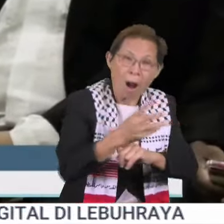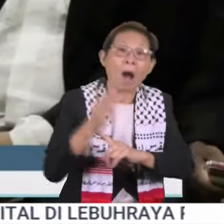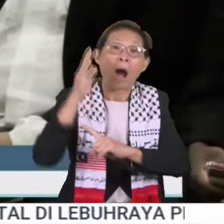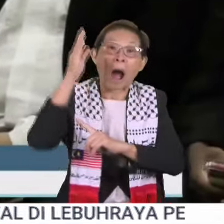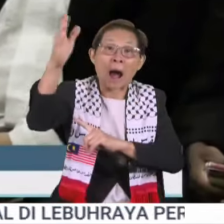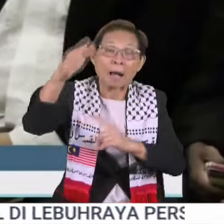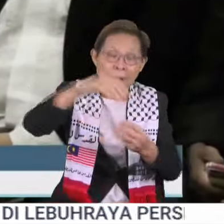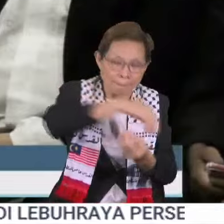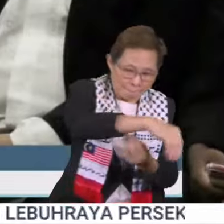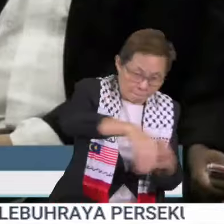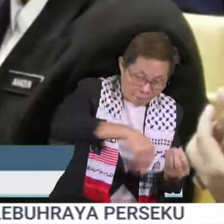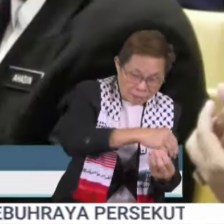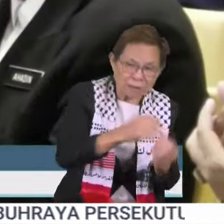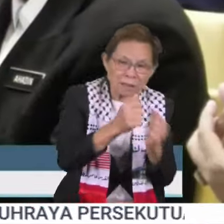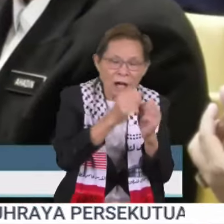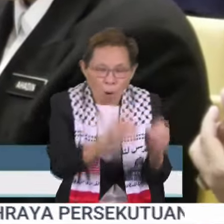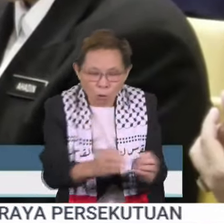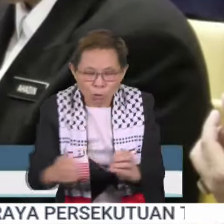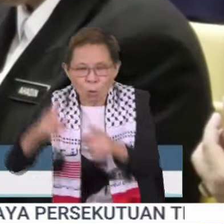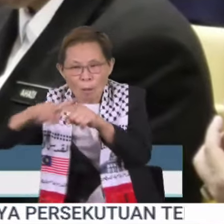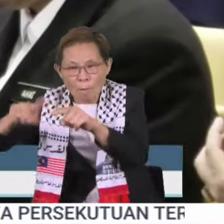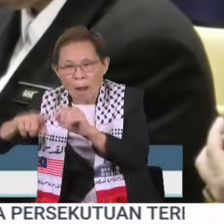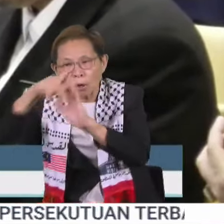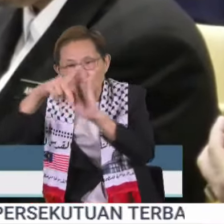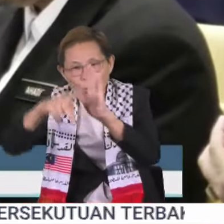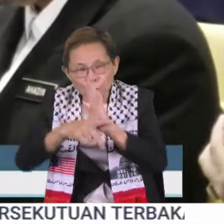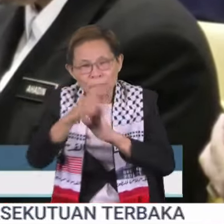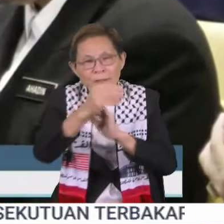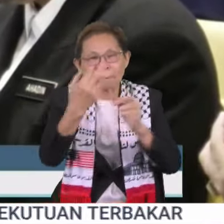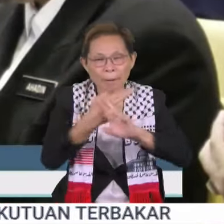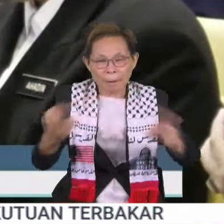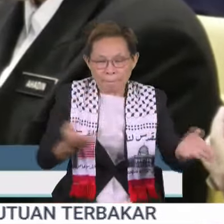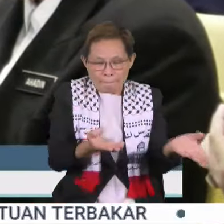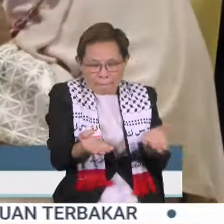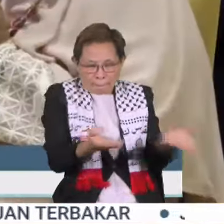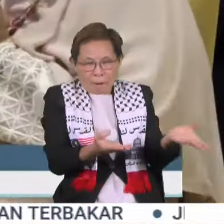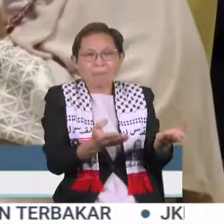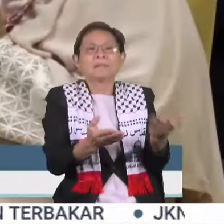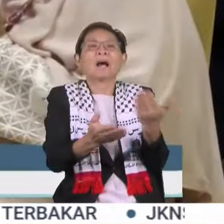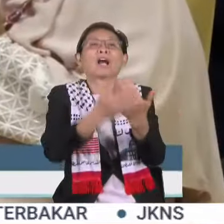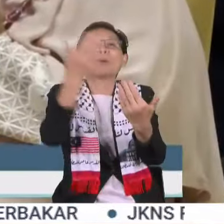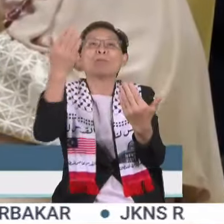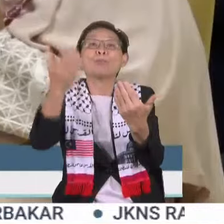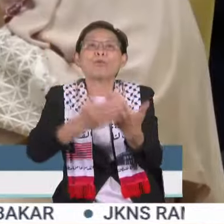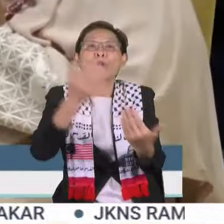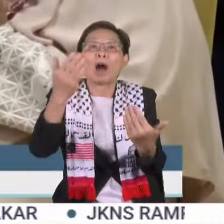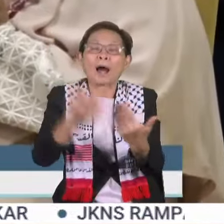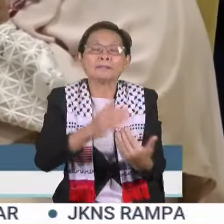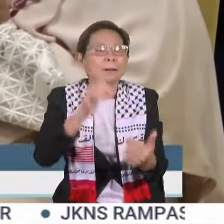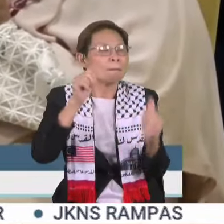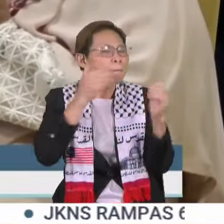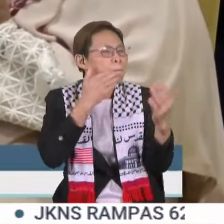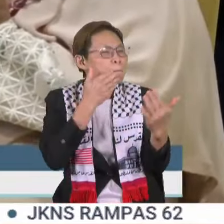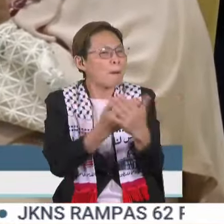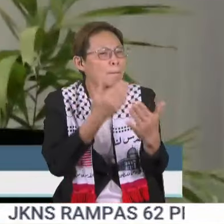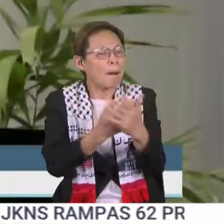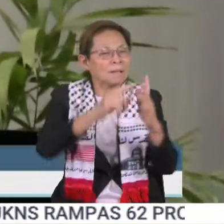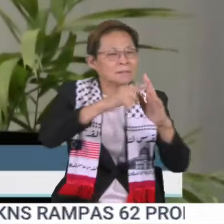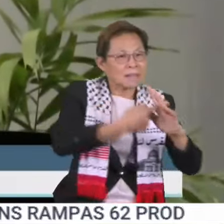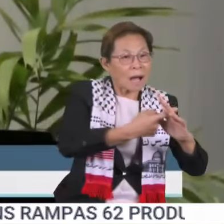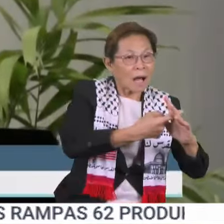jemaah haji dengan penganjuran pelbagai kursus serta penyediaan perkhidmatan dan kemudahan infrastruktur yang cukup baik bermula di tanah